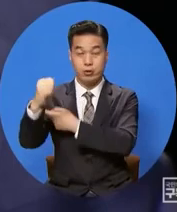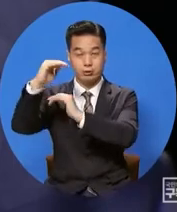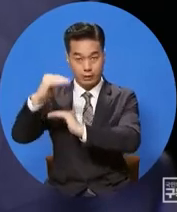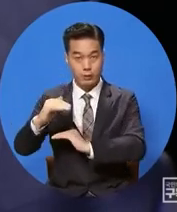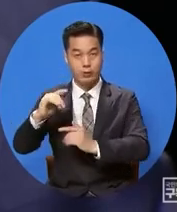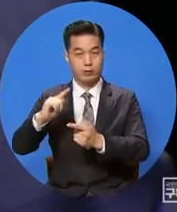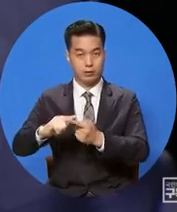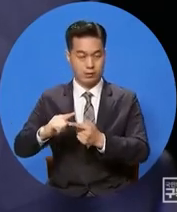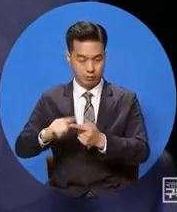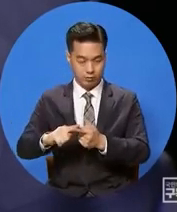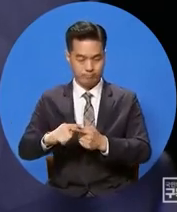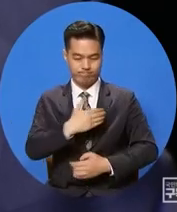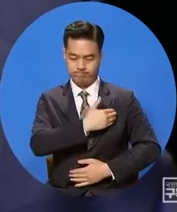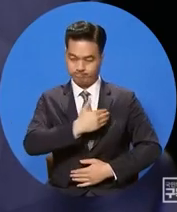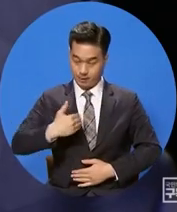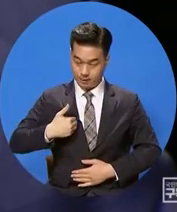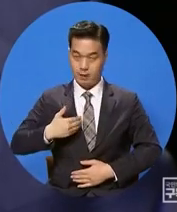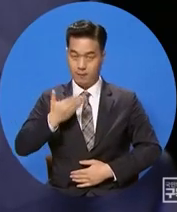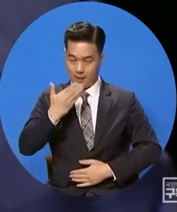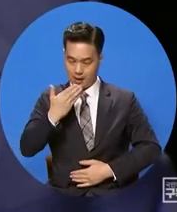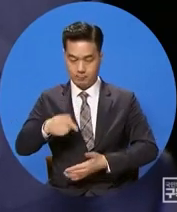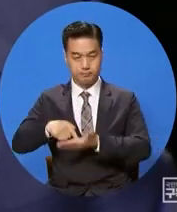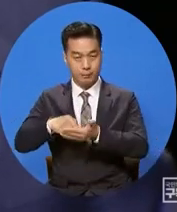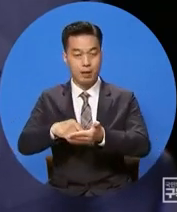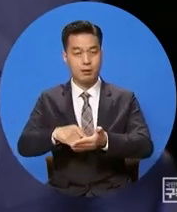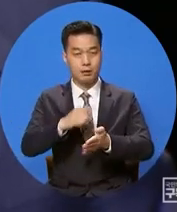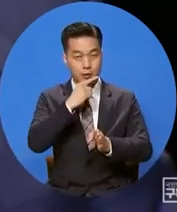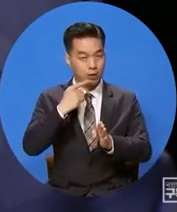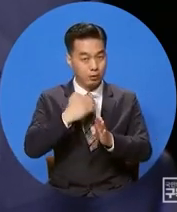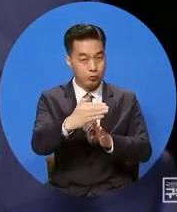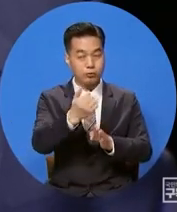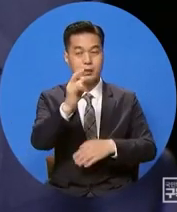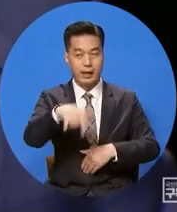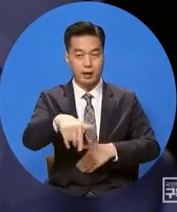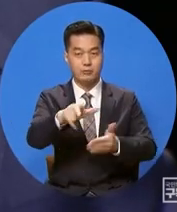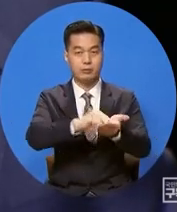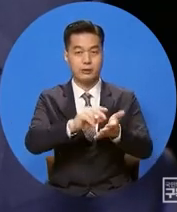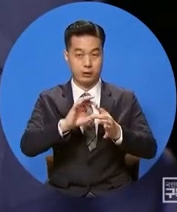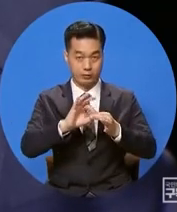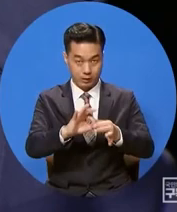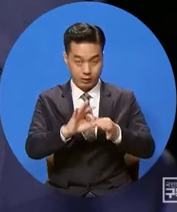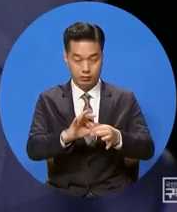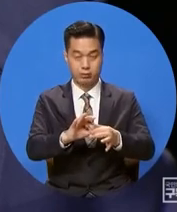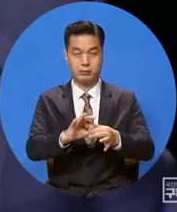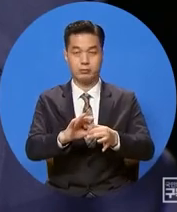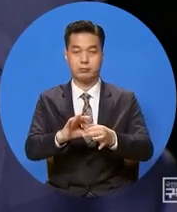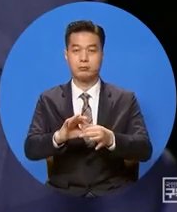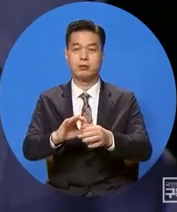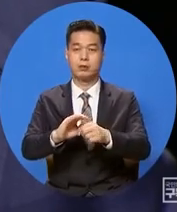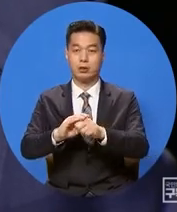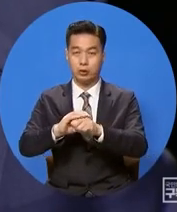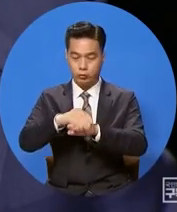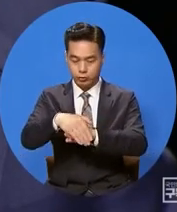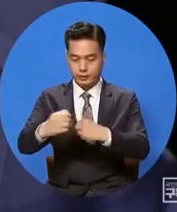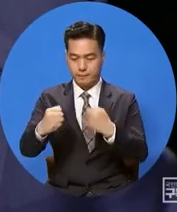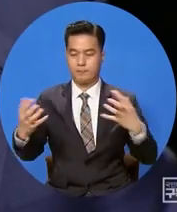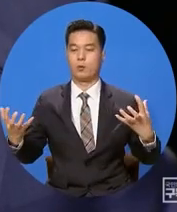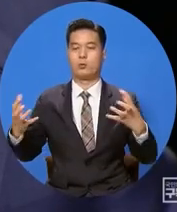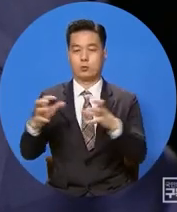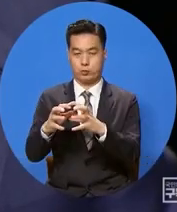대해서는 당당하게 해야 된다. 그리고 북핵 문제에 대해서는 국제 그 공조